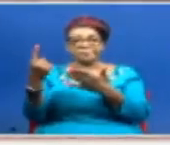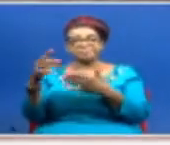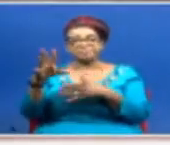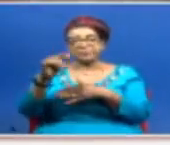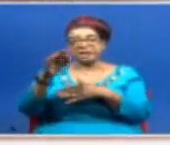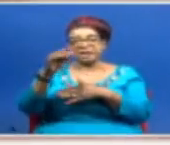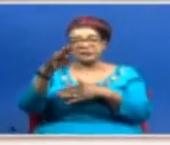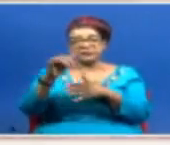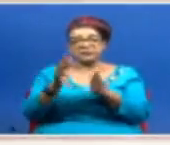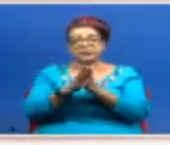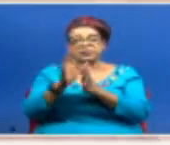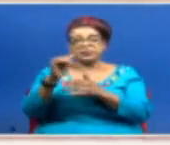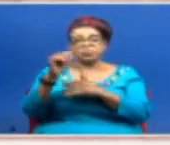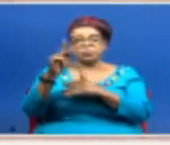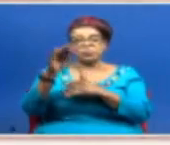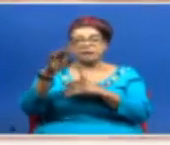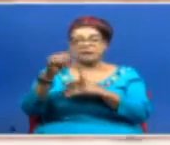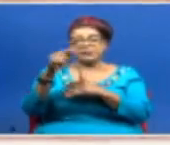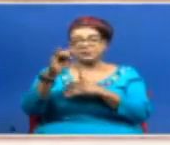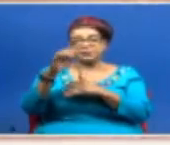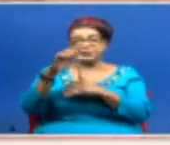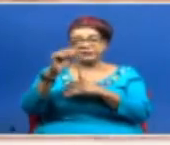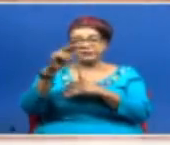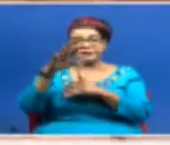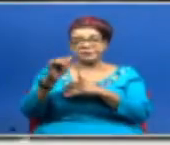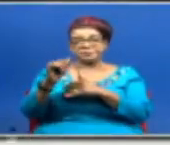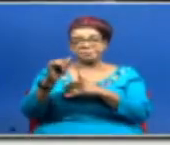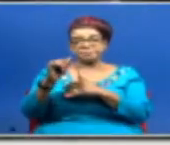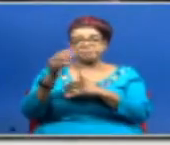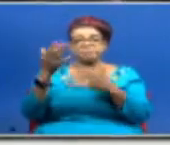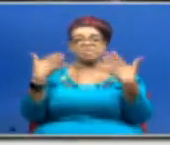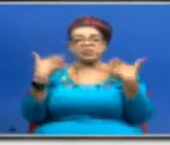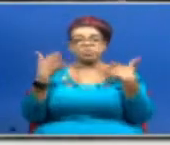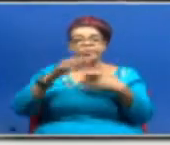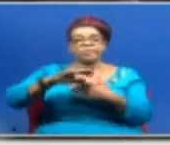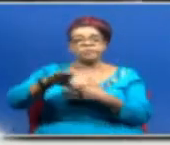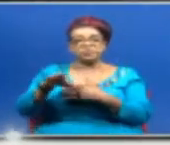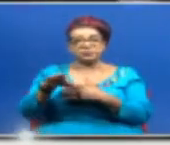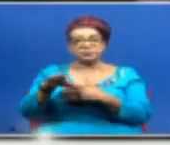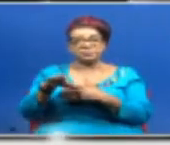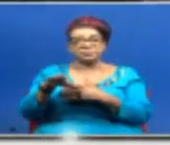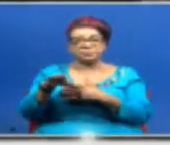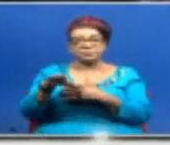na Athwana, Tigania ya Magharibi, kaunti ya Meru.